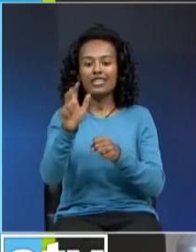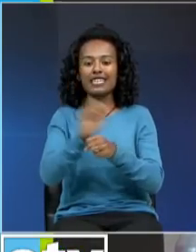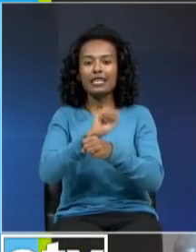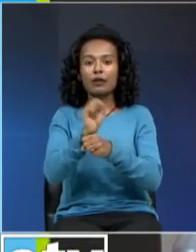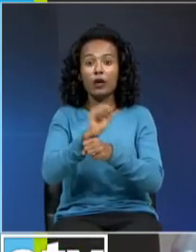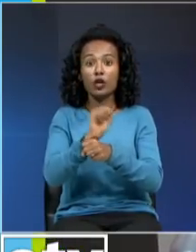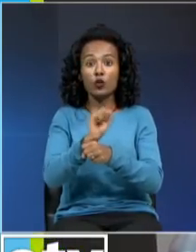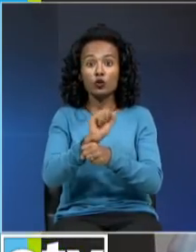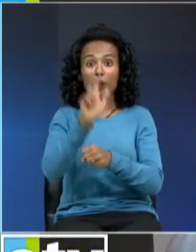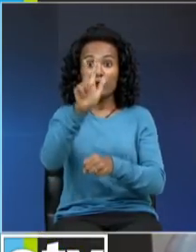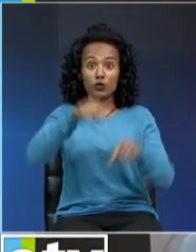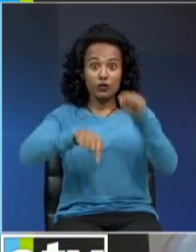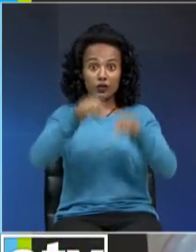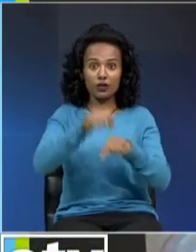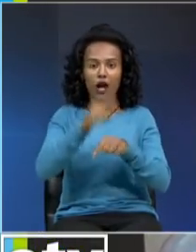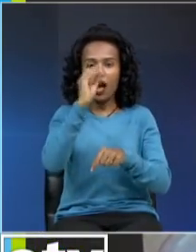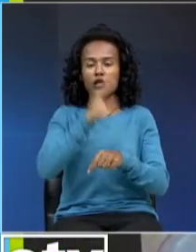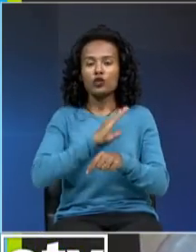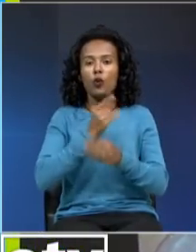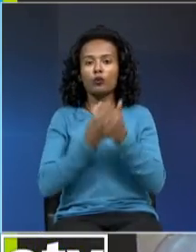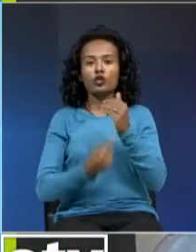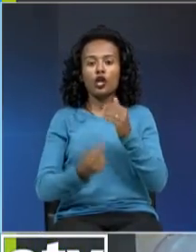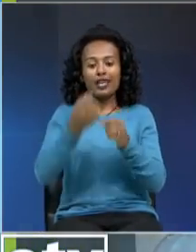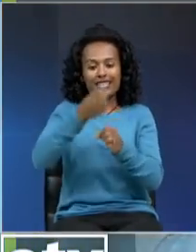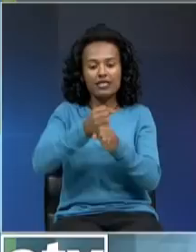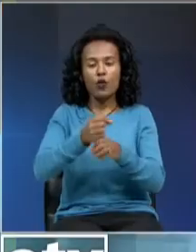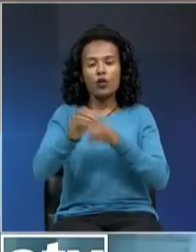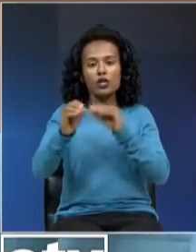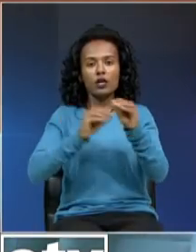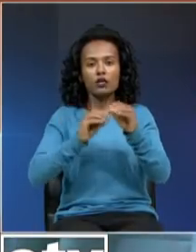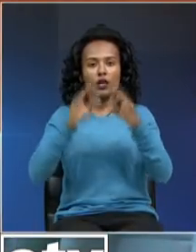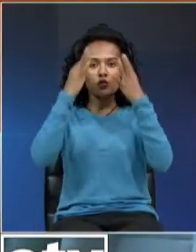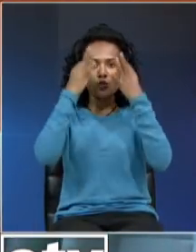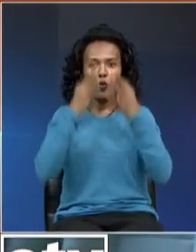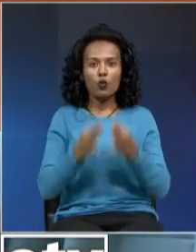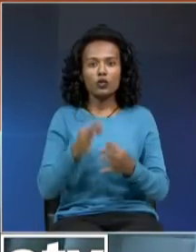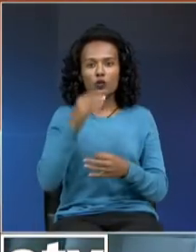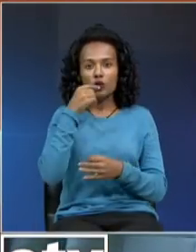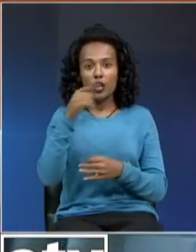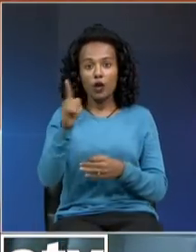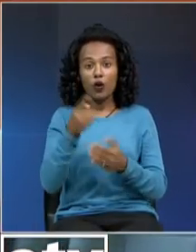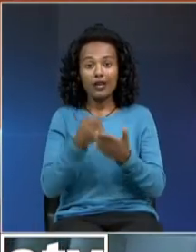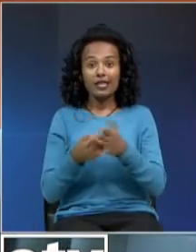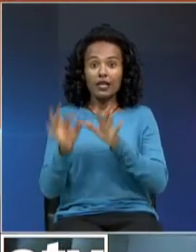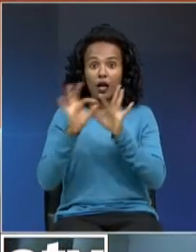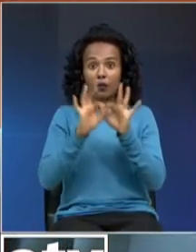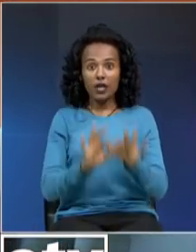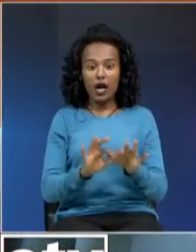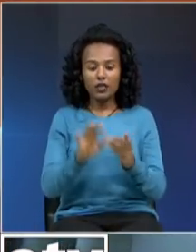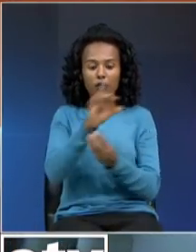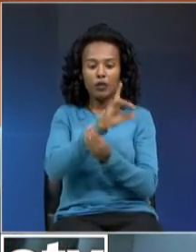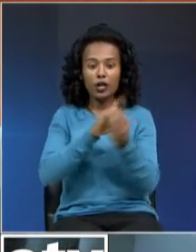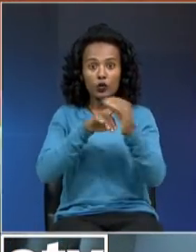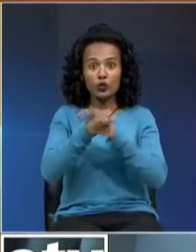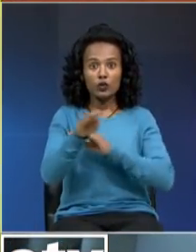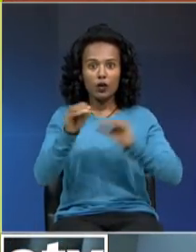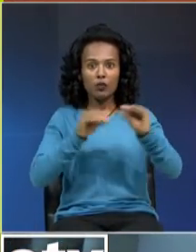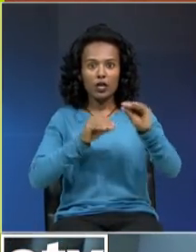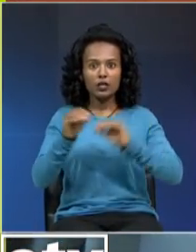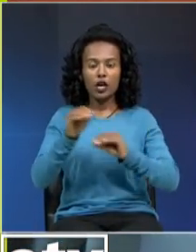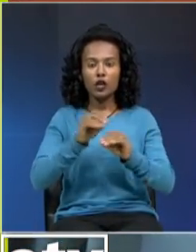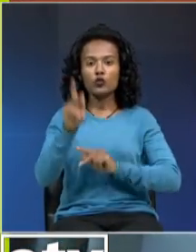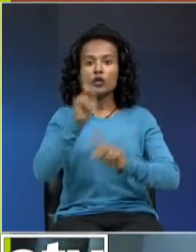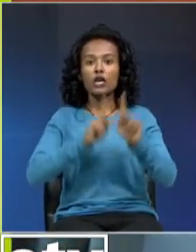ተሽከርካሪዎች አንድ ሰው ብቻ ጭነው እንዲንቀሳቀሱ መወሰኑንም ተናግሯል። ከዚሁ ጋር በተያያዘ በክልሉ ውስጥ የሚንቀሳቀሱ